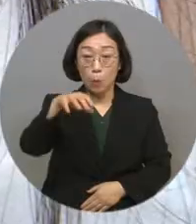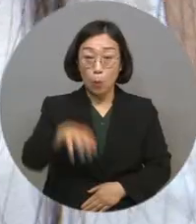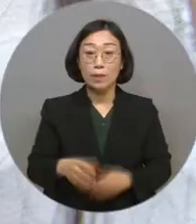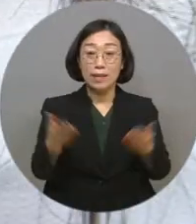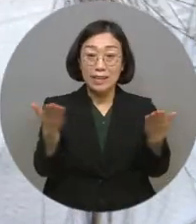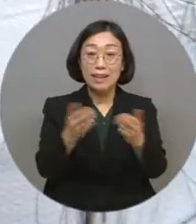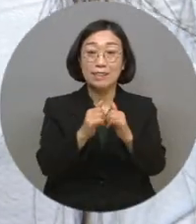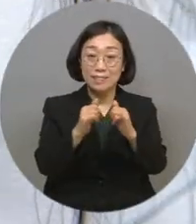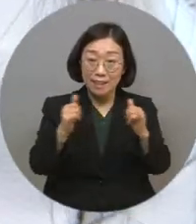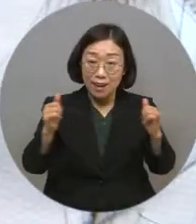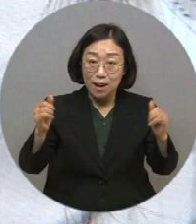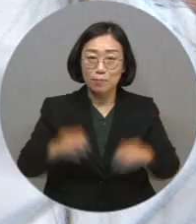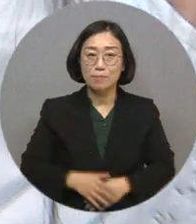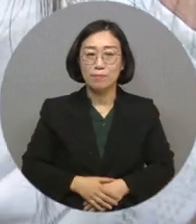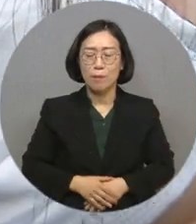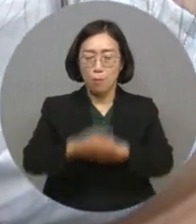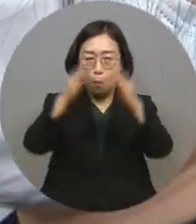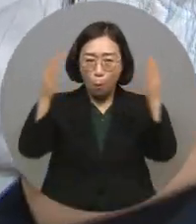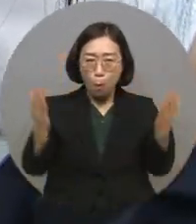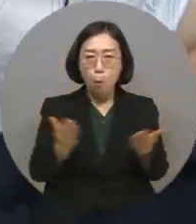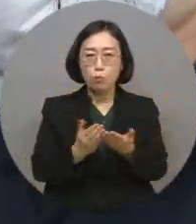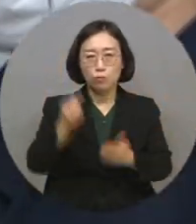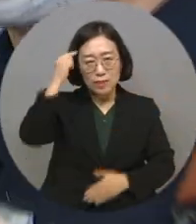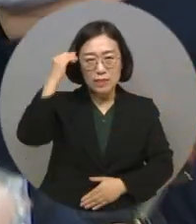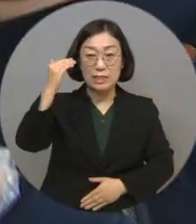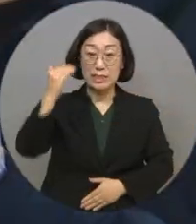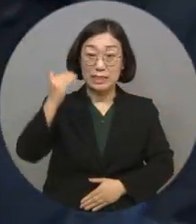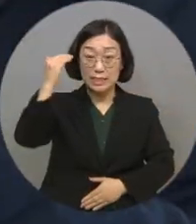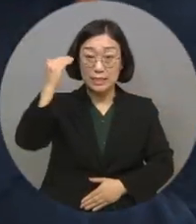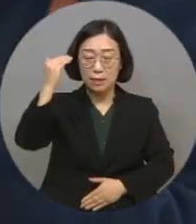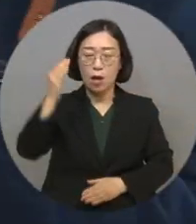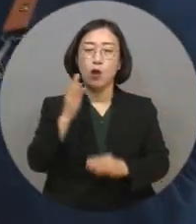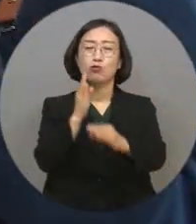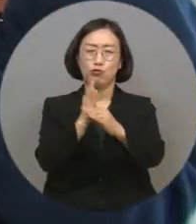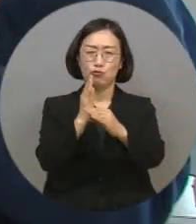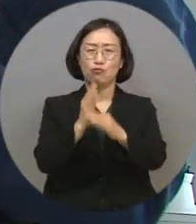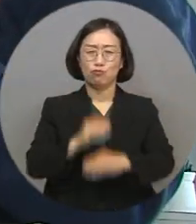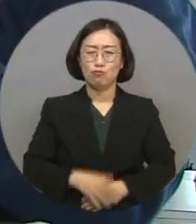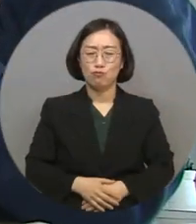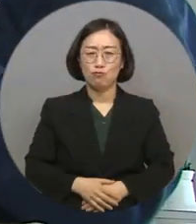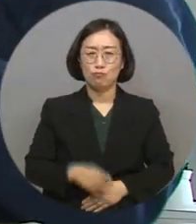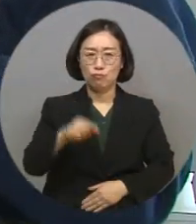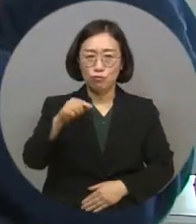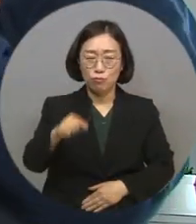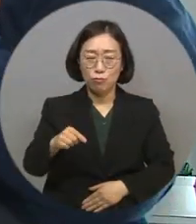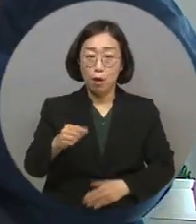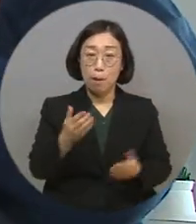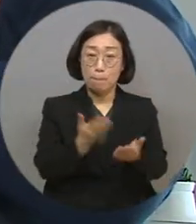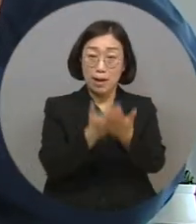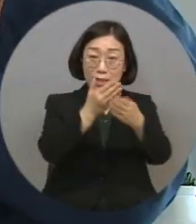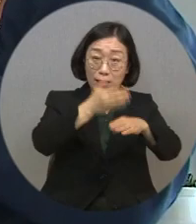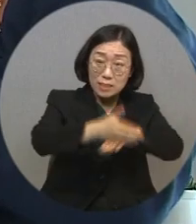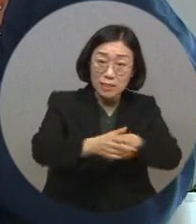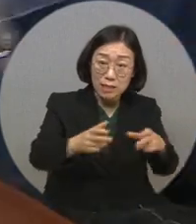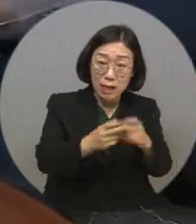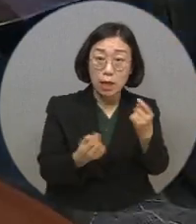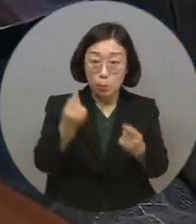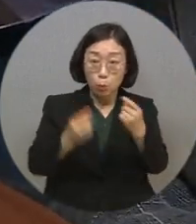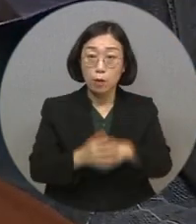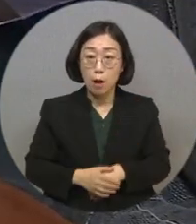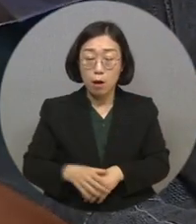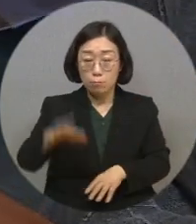이곳에서 일하고 있는 직원들은 모두 경계선 지능장애를 가졌습니다. 이들은 발달장애인보다는